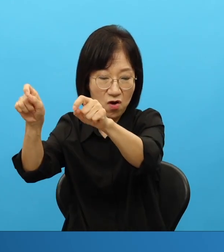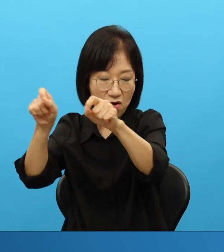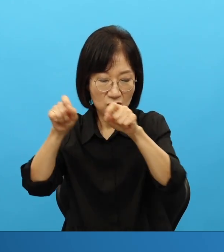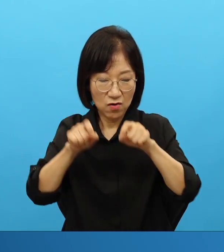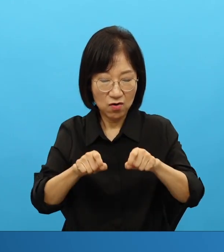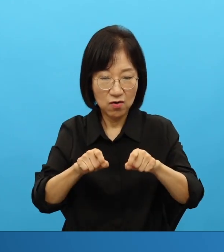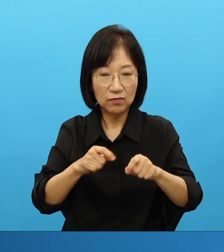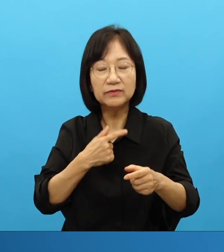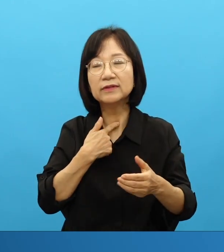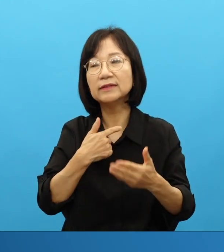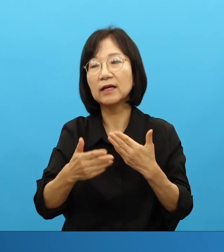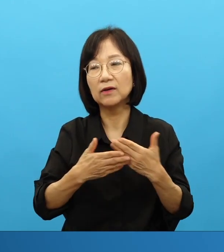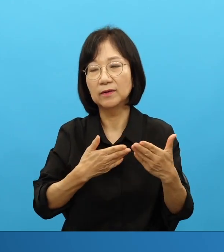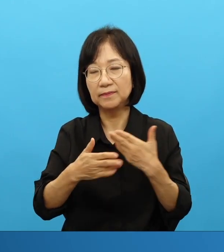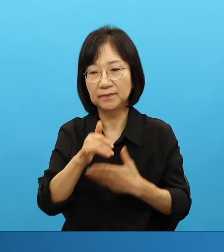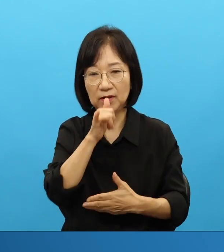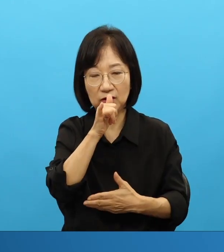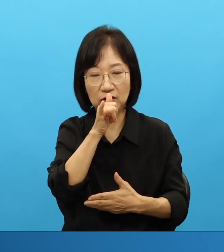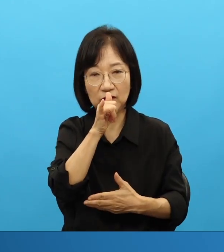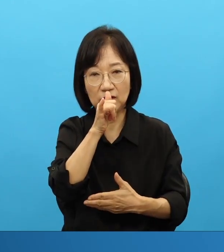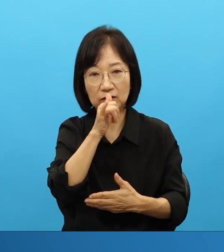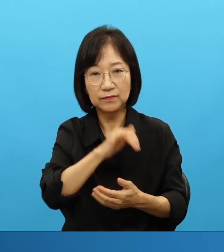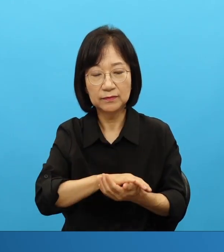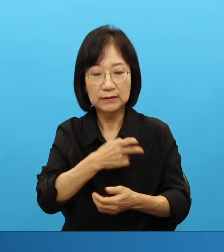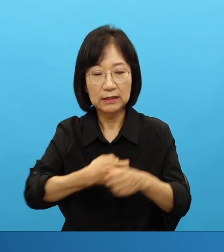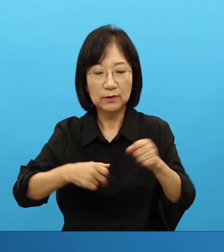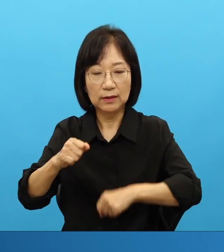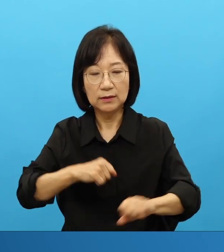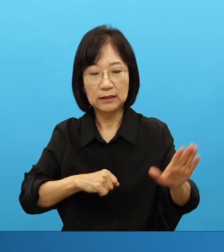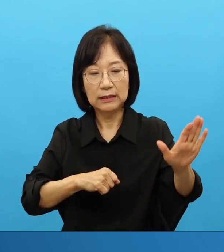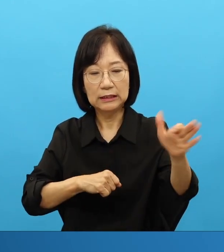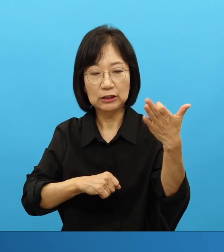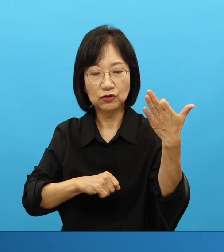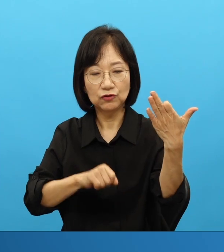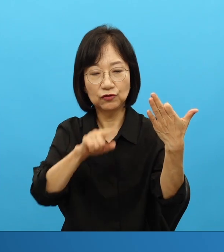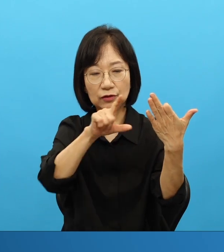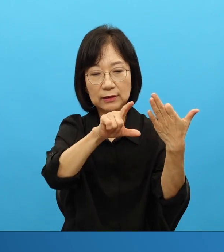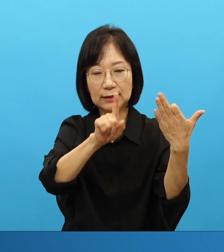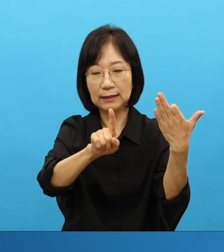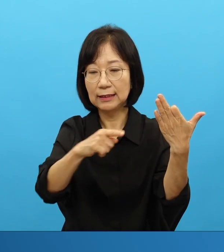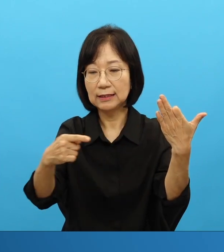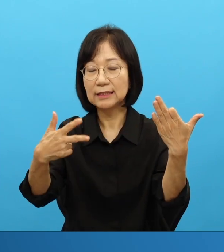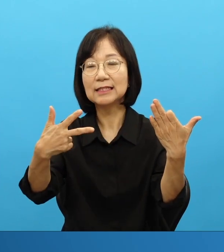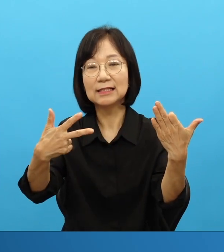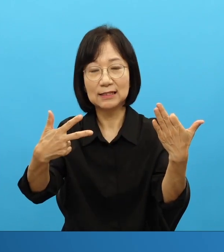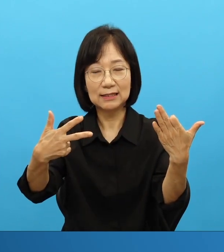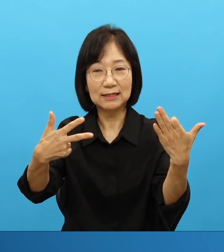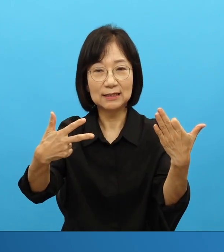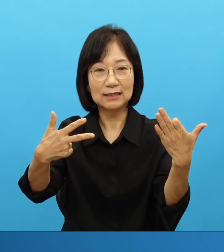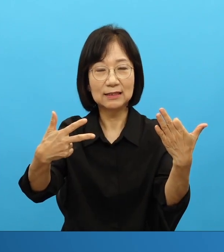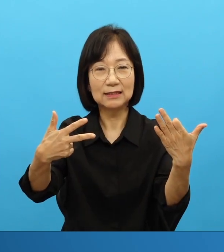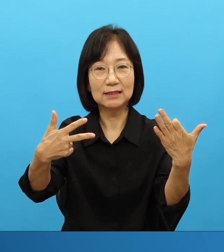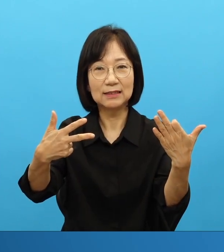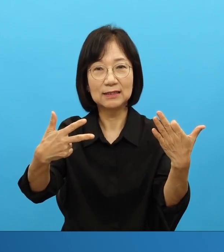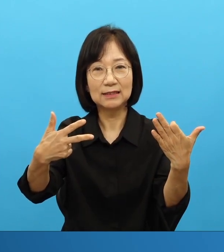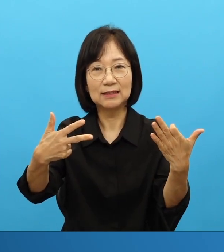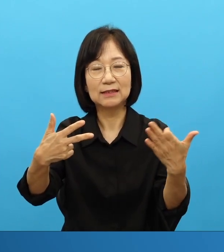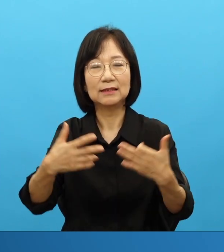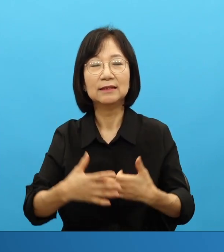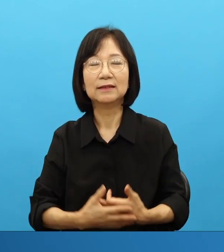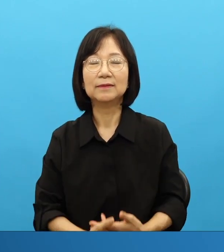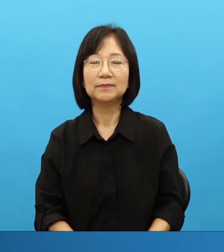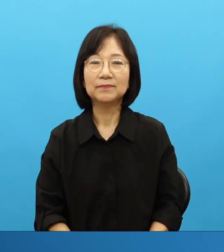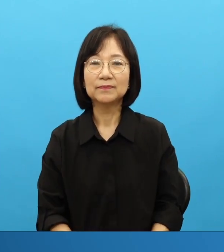again reaffirms the power of Mark's upper room. 사도행전 19장 1절에서 7절입니다. And that's Acts chapter 19, verses 1 through 7.